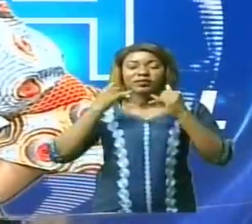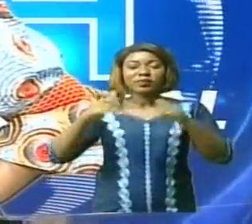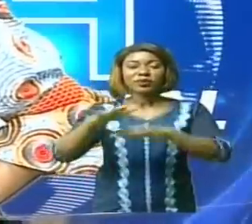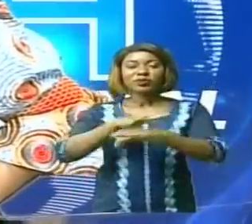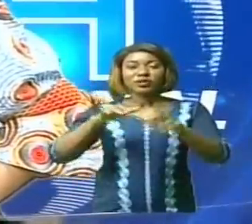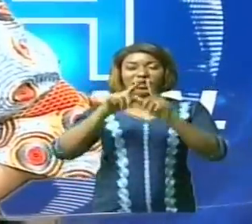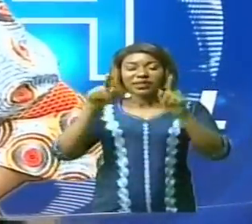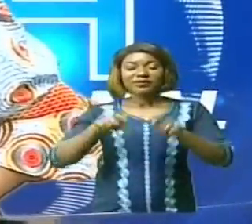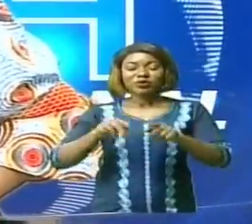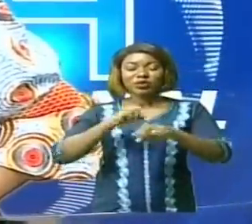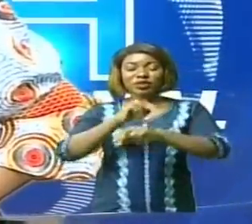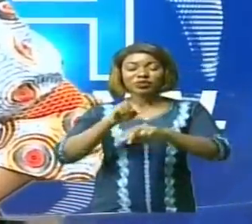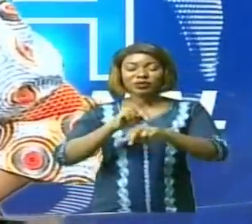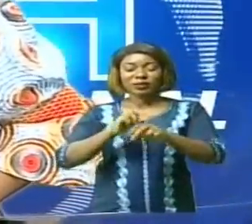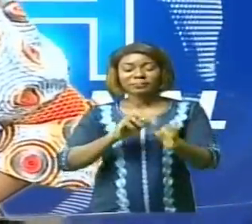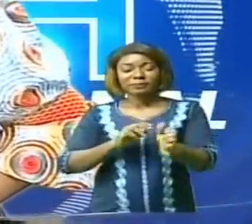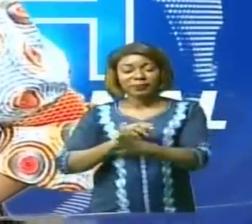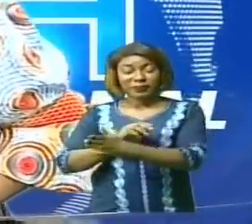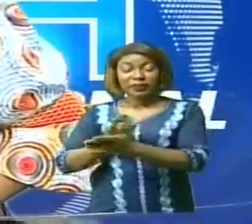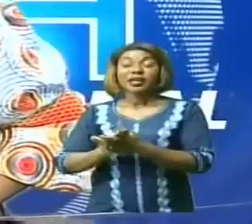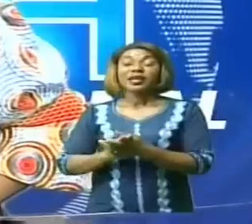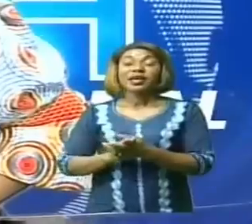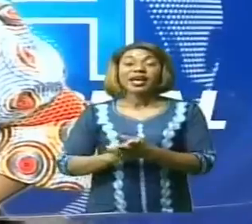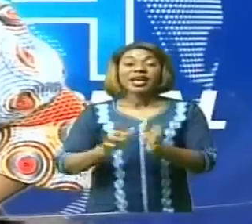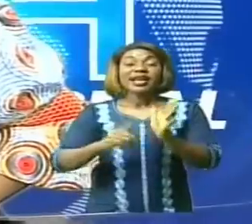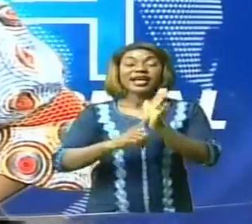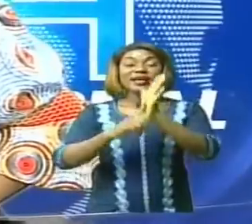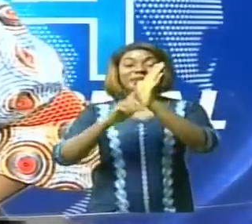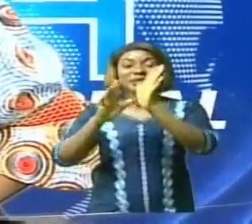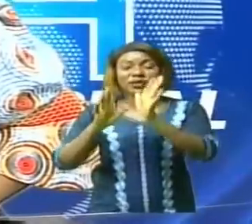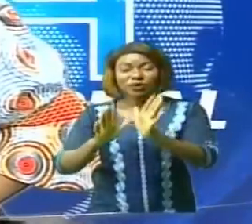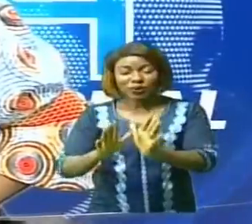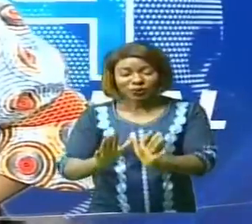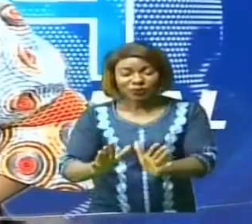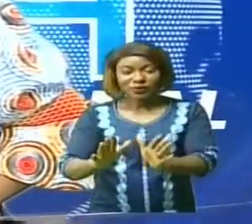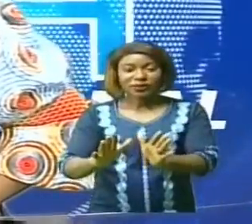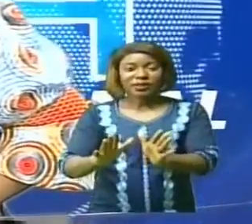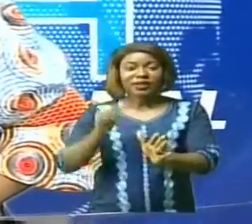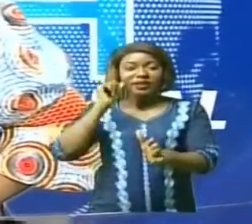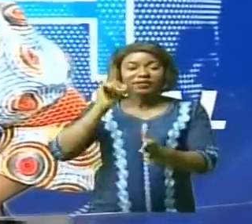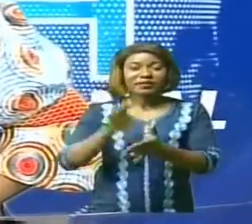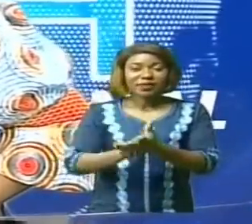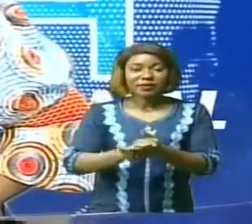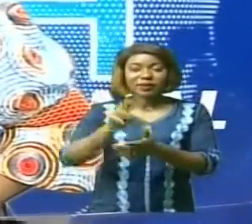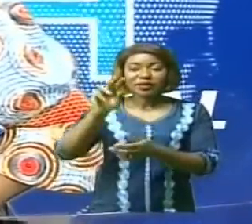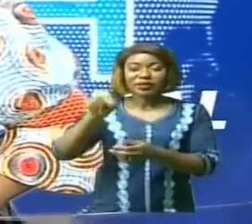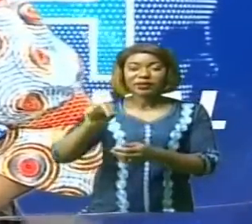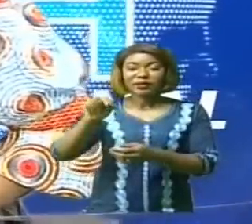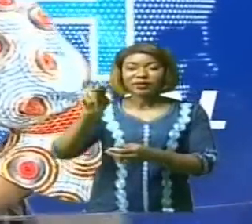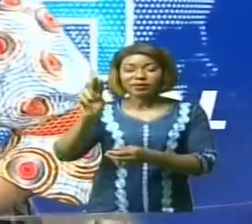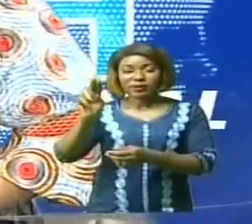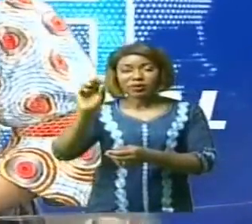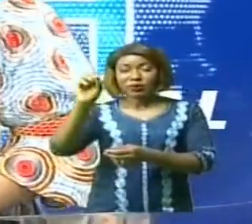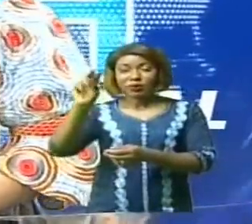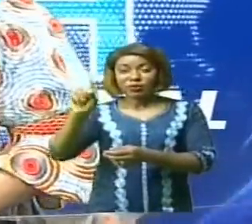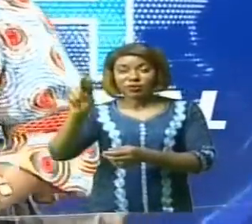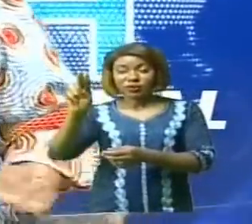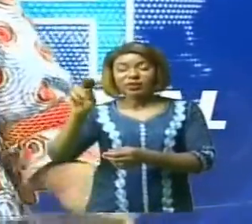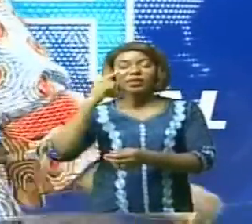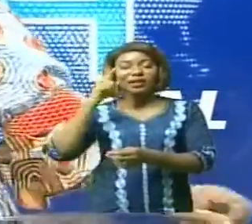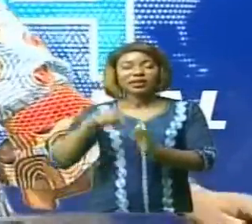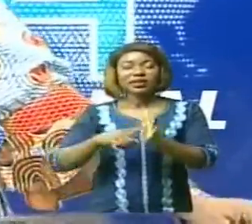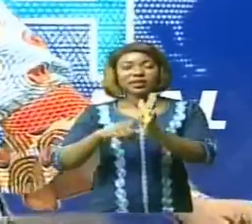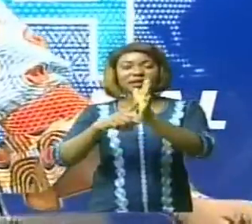chaîne nationale. Bintou Keïta et Wang Xian étaient chez le chef de l'État, Félix Antoine Tshisekedi Tshilombo, la